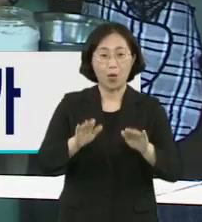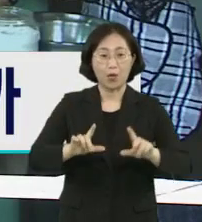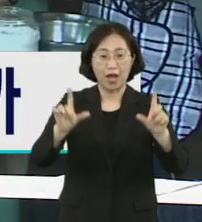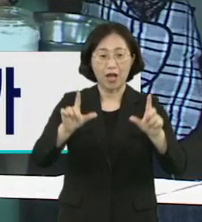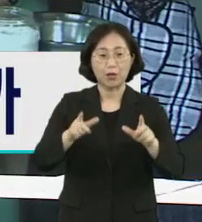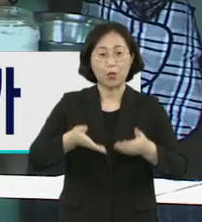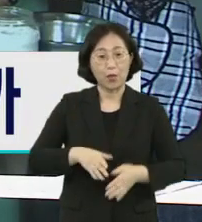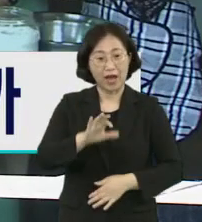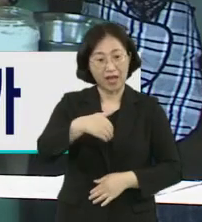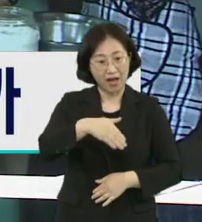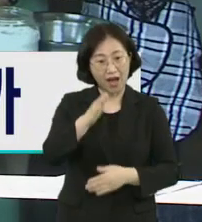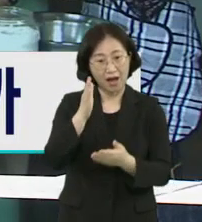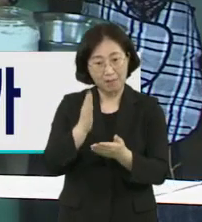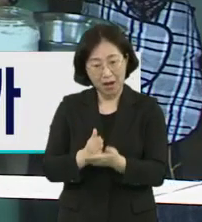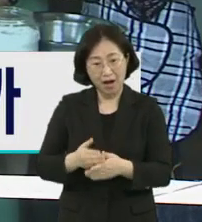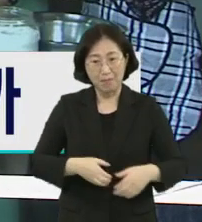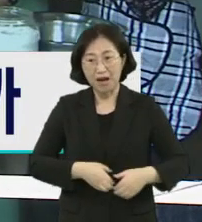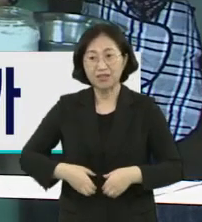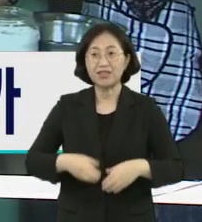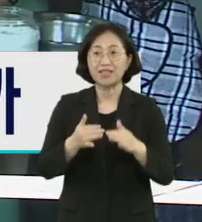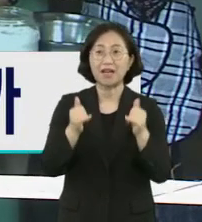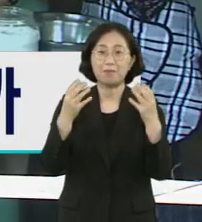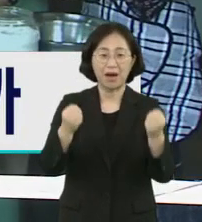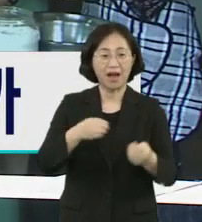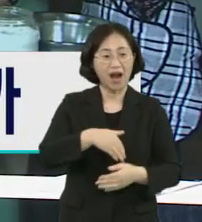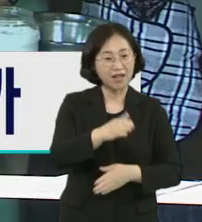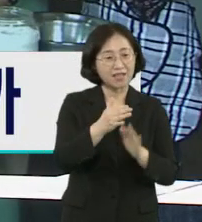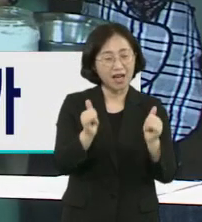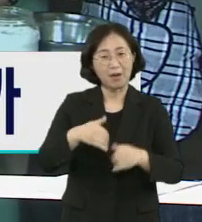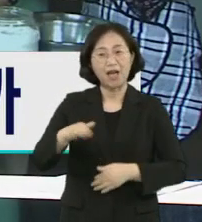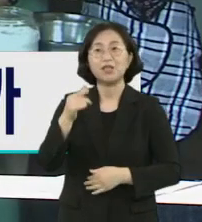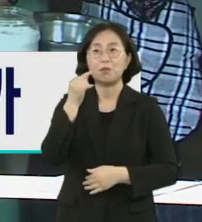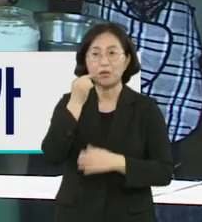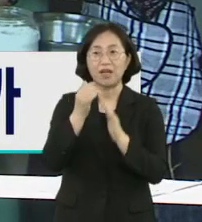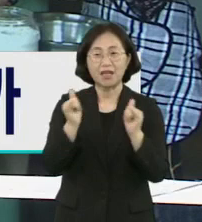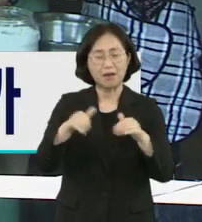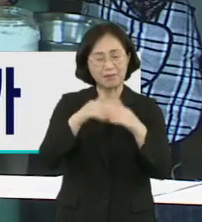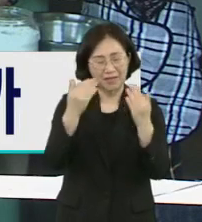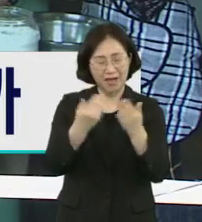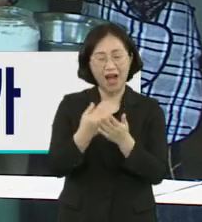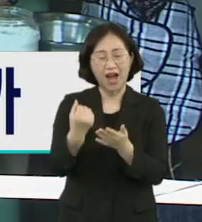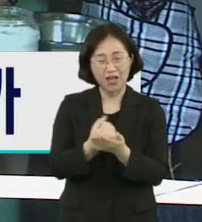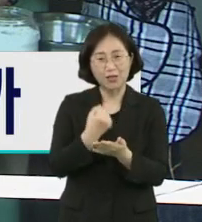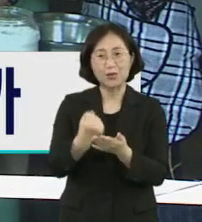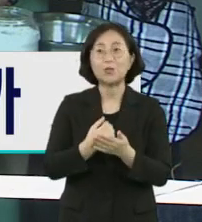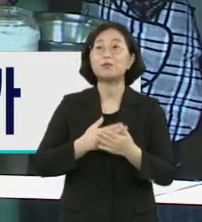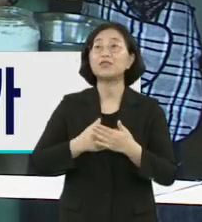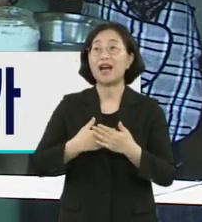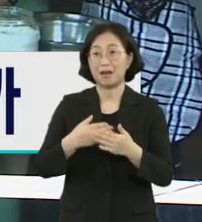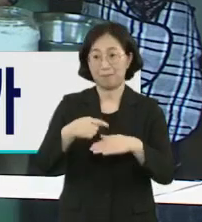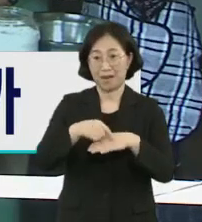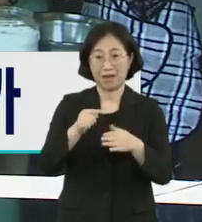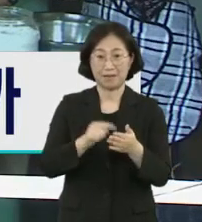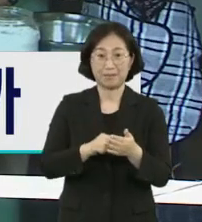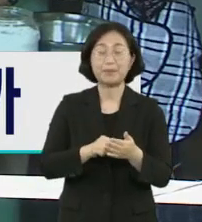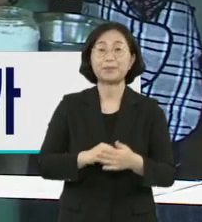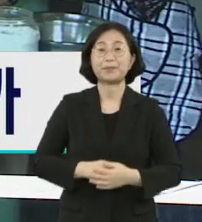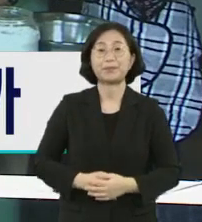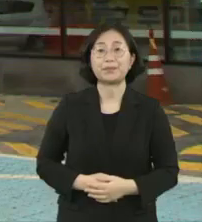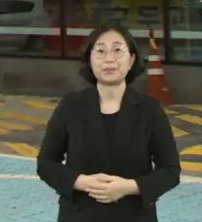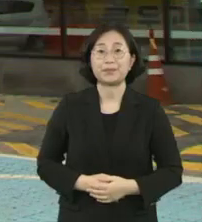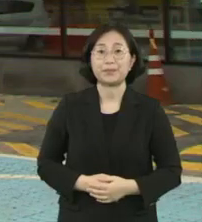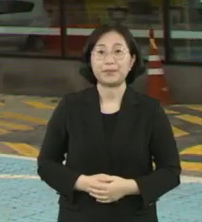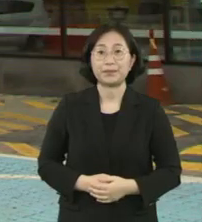분들 많으실 텐데 가면 가는 대로, 못 가면 못 가는 대로 아쉽고 불안한 마음입니다. 장석영 기자의 보도입니다.